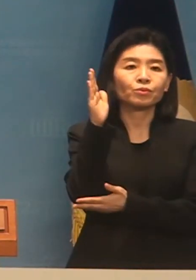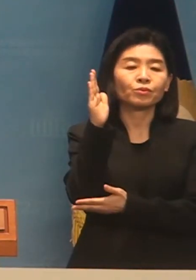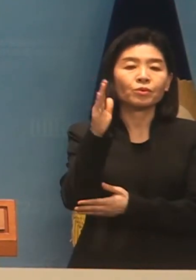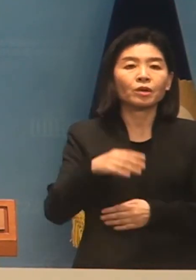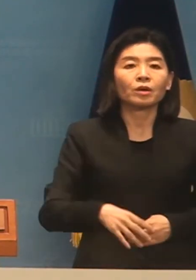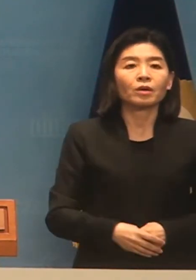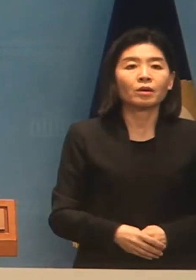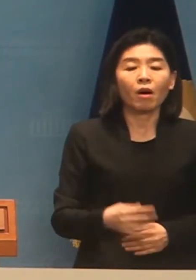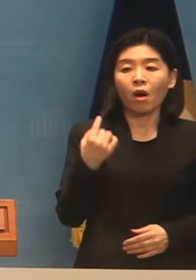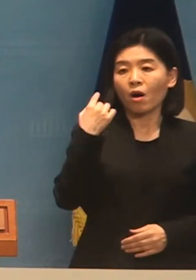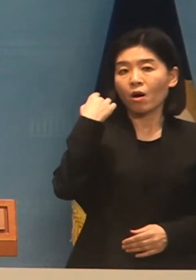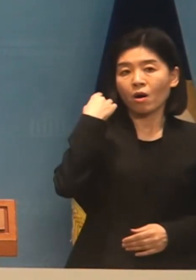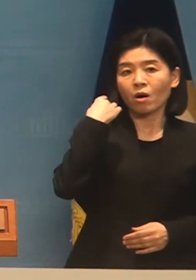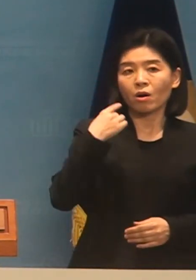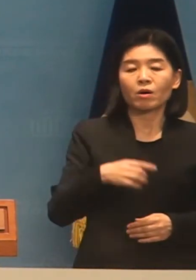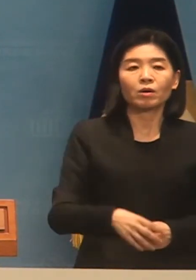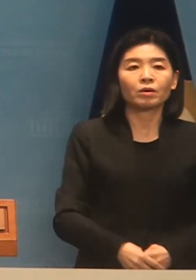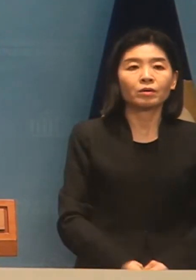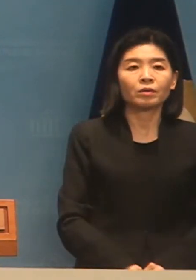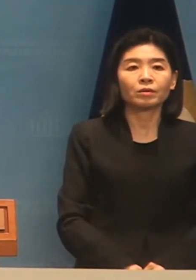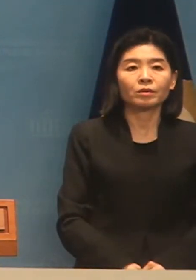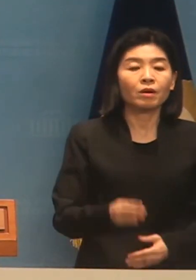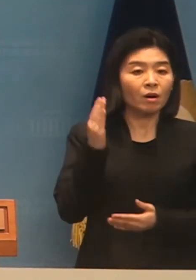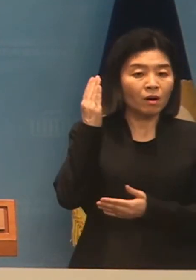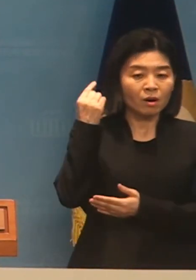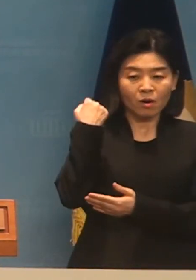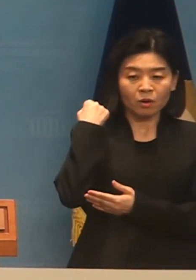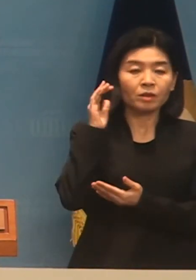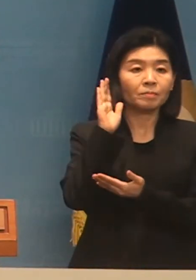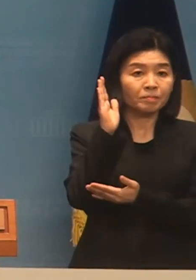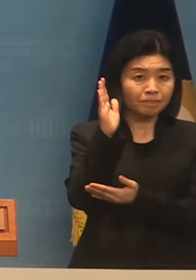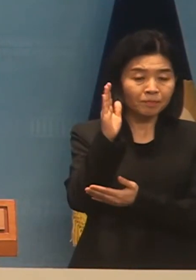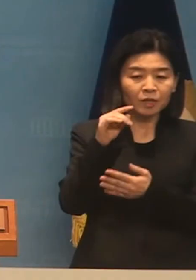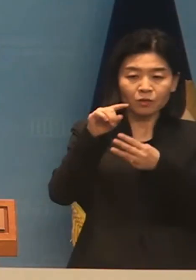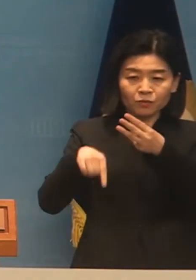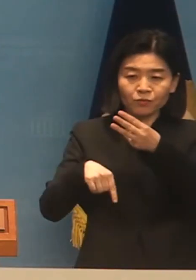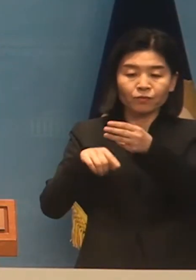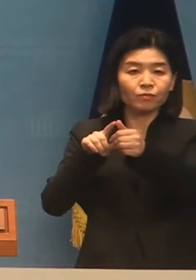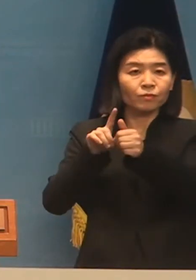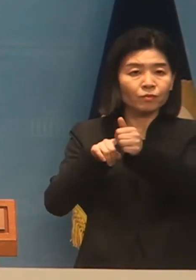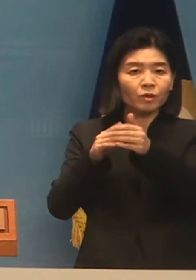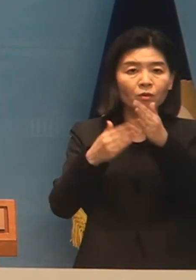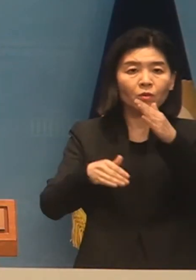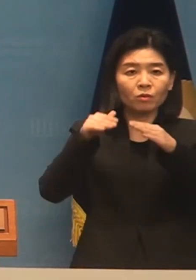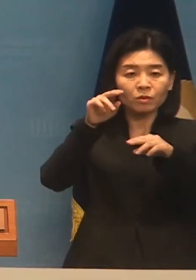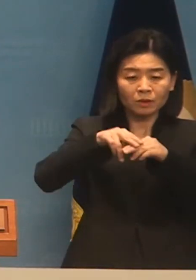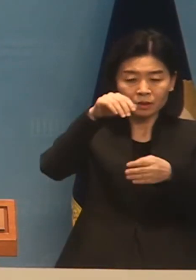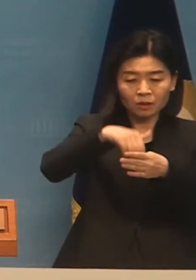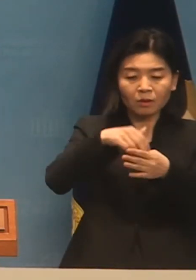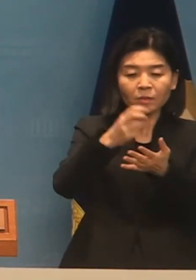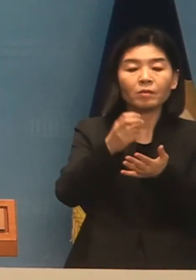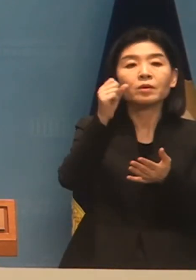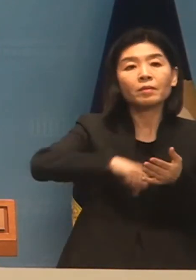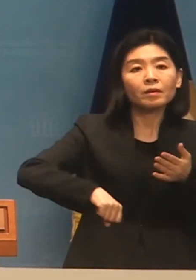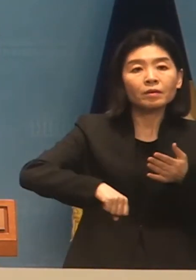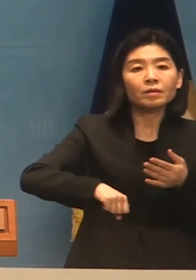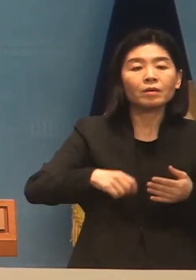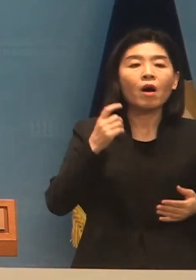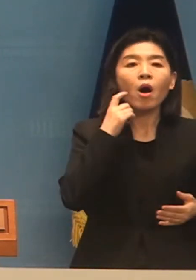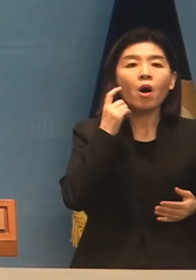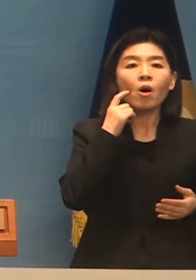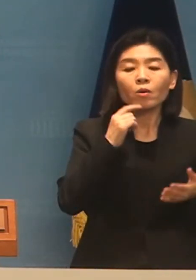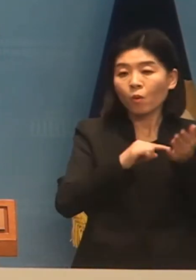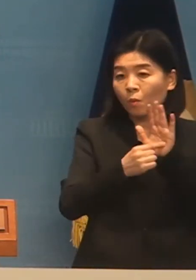마치겠습니다. 어제 말씀드린 바와 같이 윤석열에 대한 공직선거법 위반 혐의 허위사실